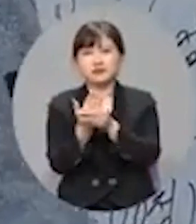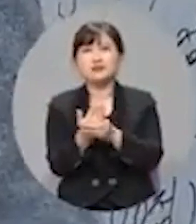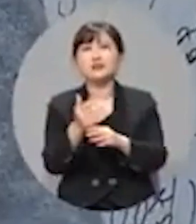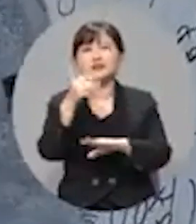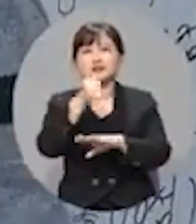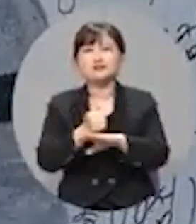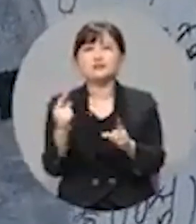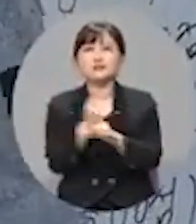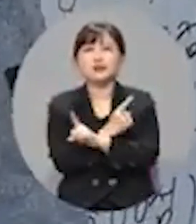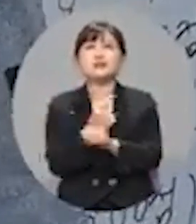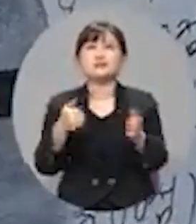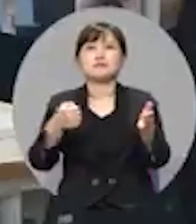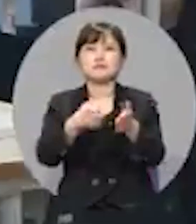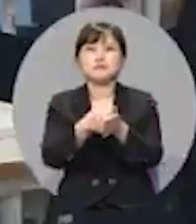밝혔습니다